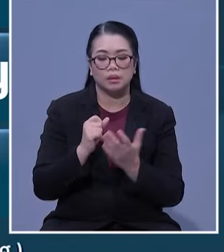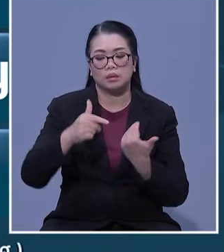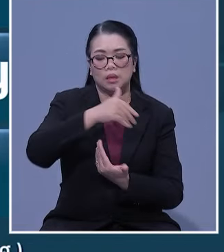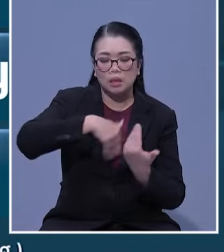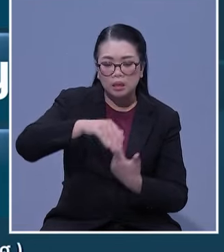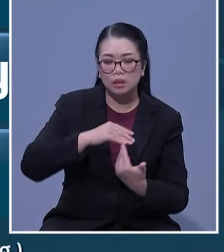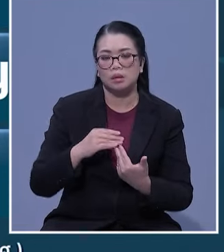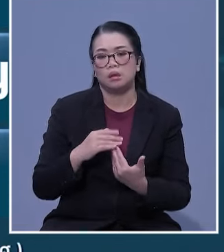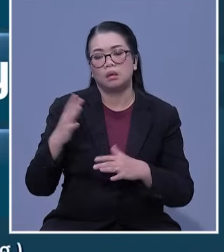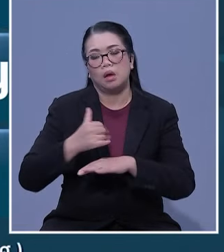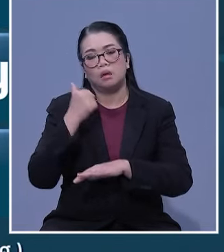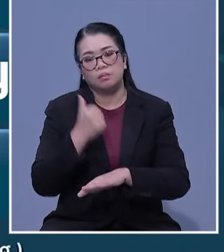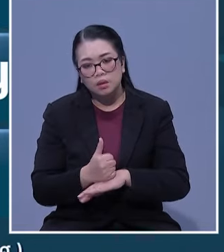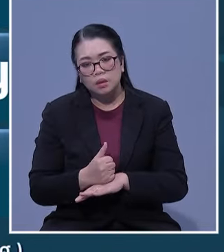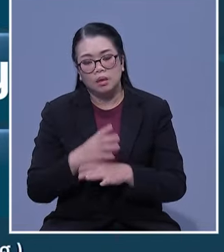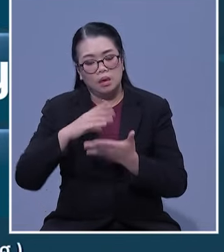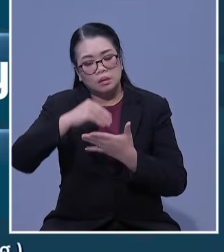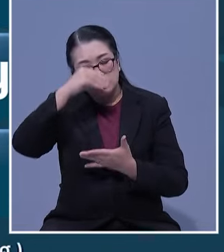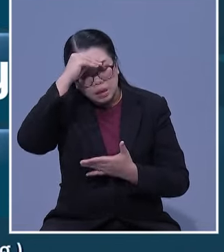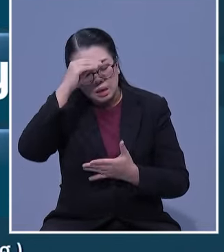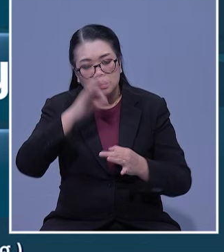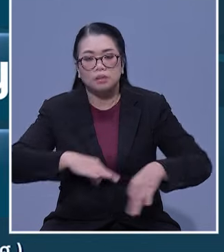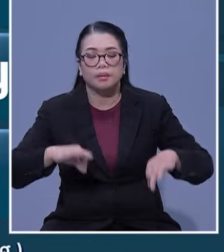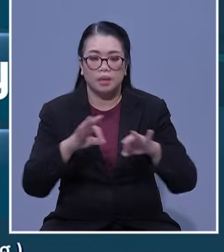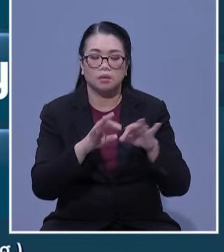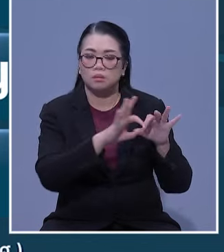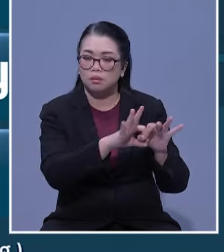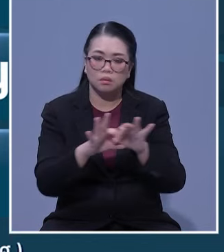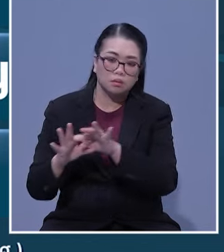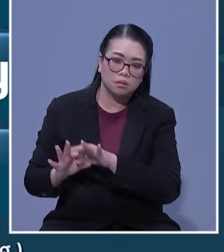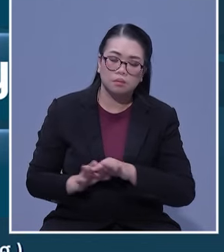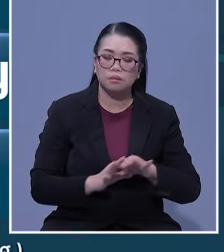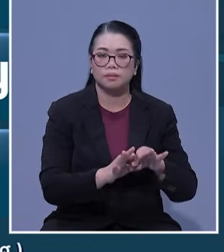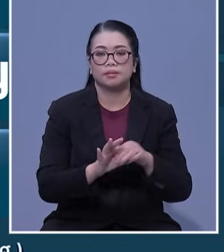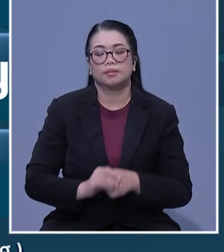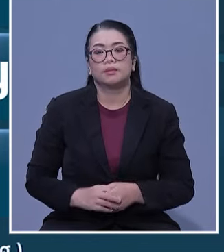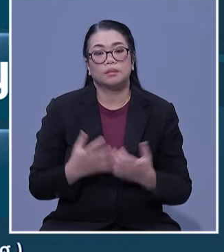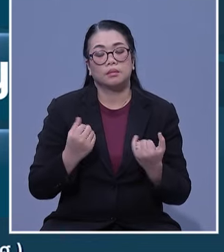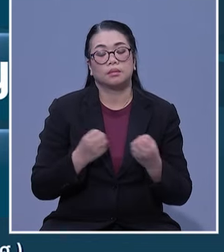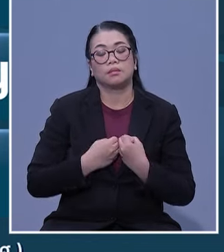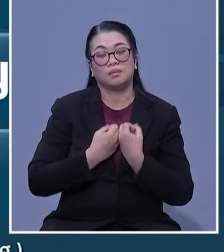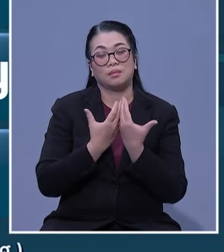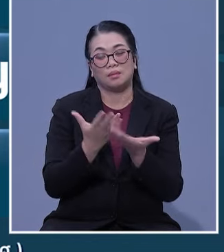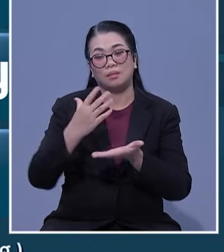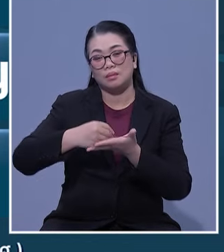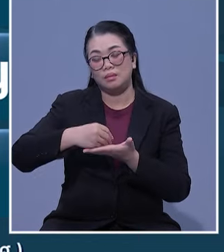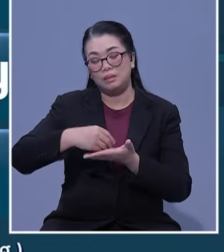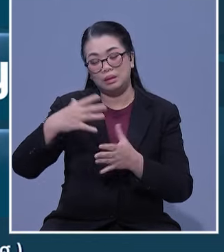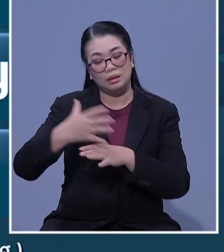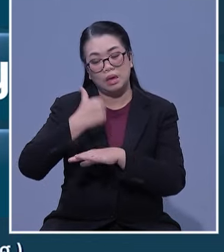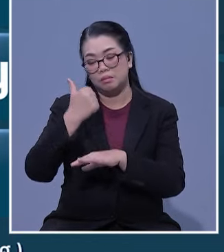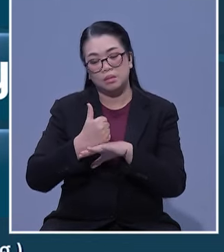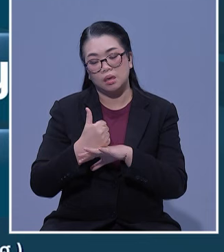การเมืองเศรษฐกิจแล้วก็การศึกษามีความสัมพันธ์กันตอนนี้เนี่ยนะครับมีการสะท้อนว่าการเมืองมันมันหม่น